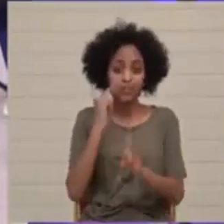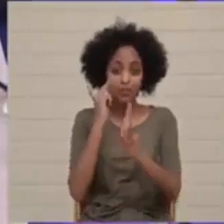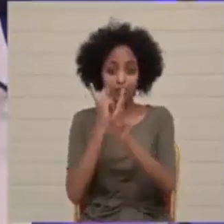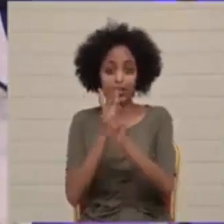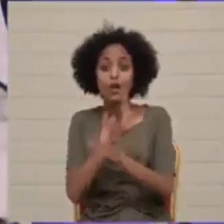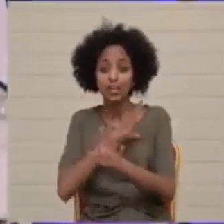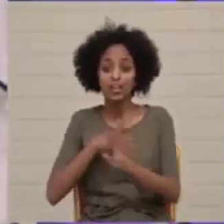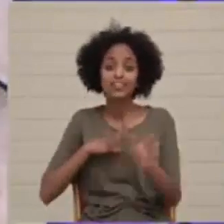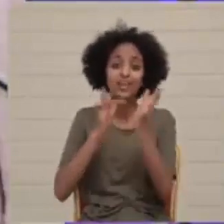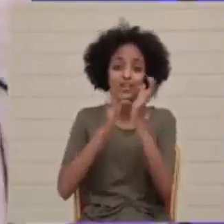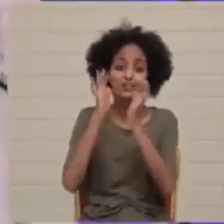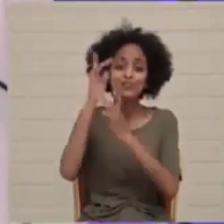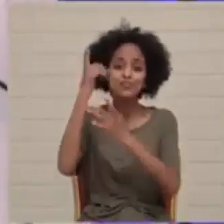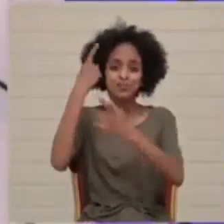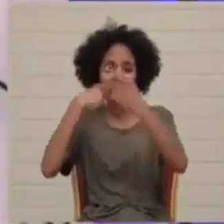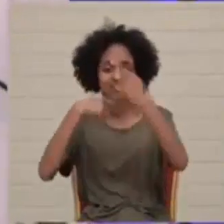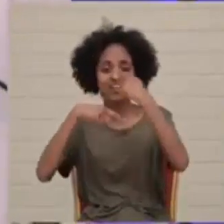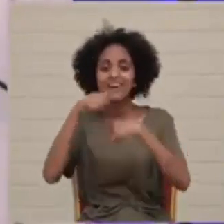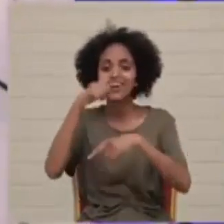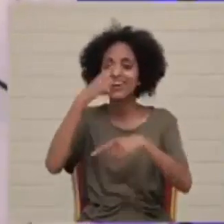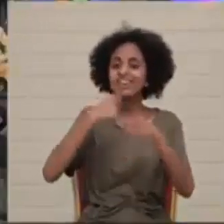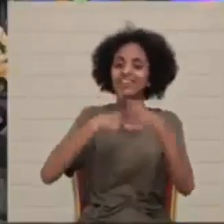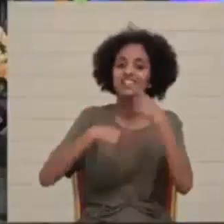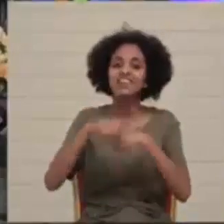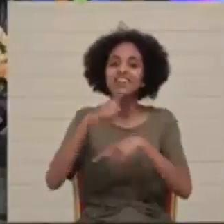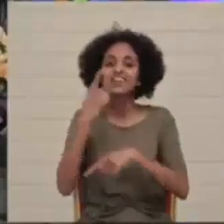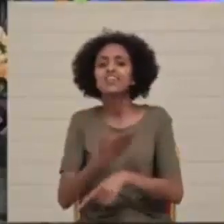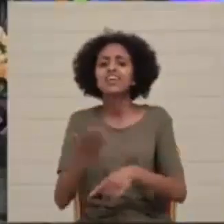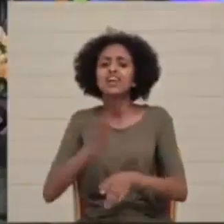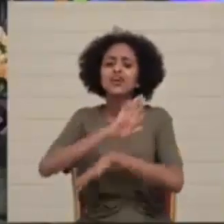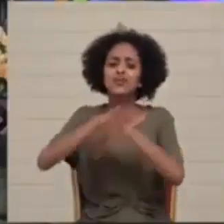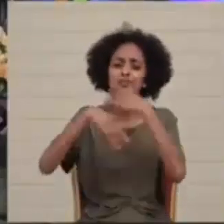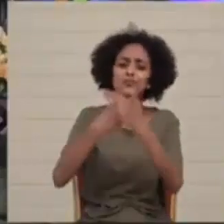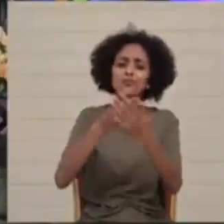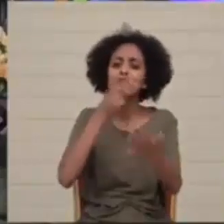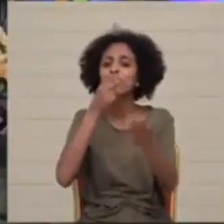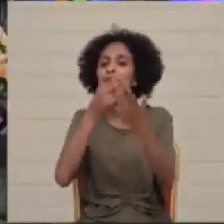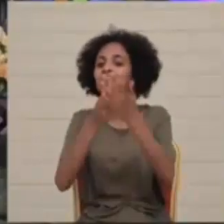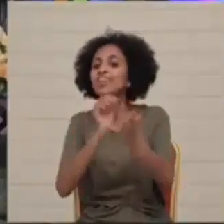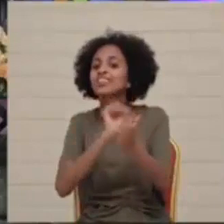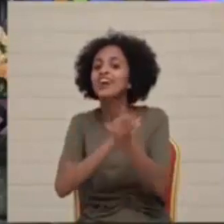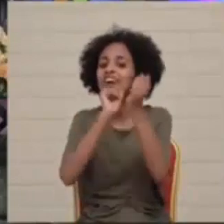አብቀው ጌታ ኢየሱስ ይመጣል ነገር ሁሉ ለበጎ